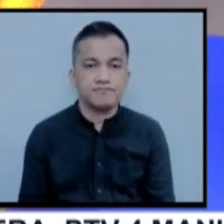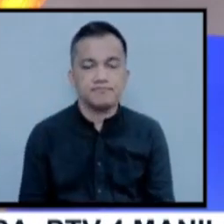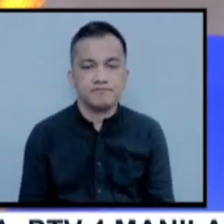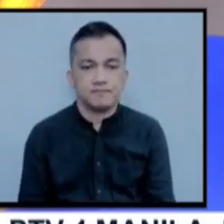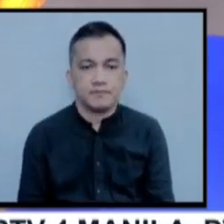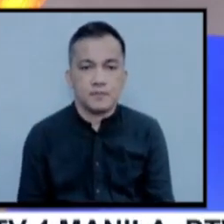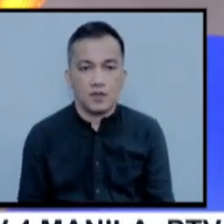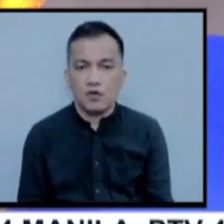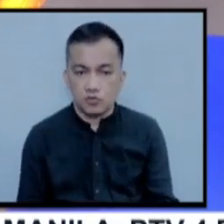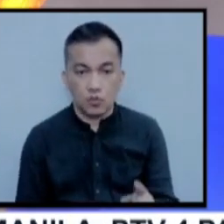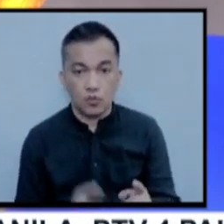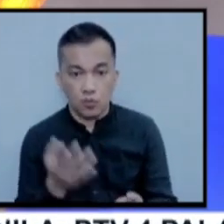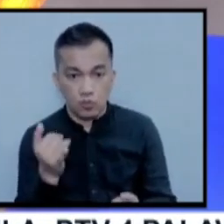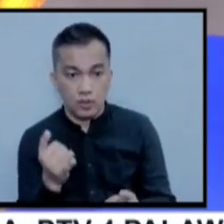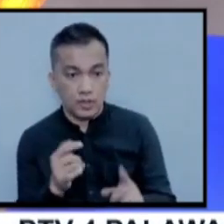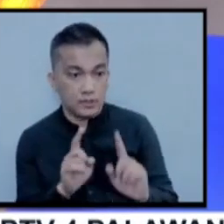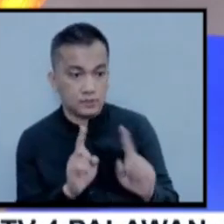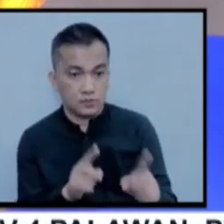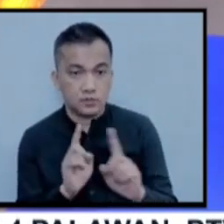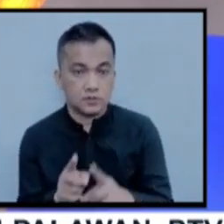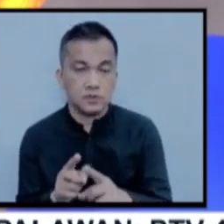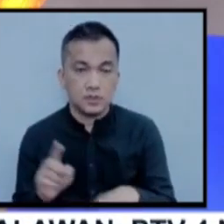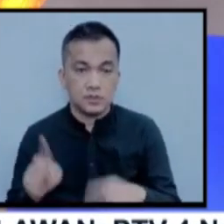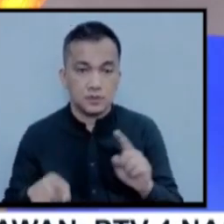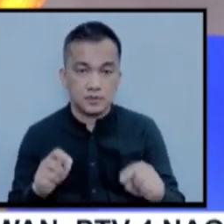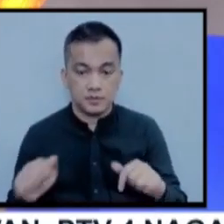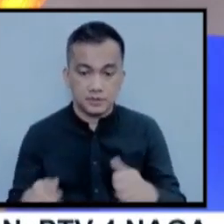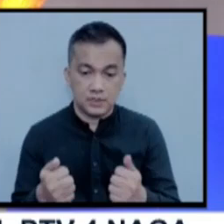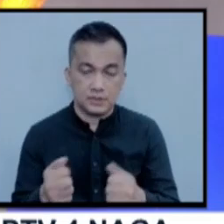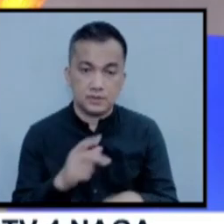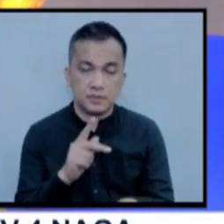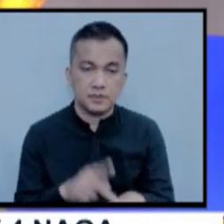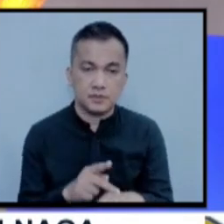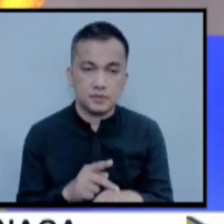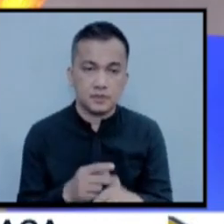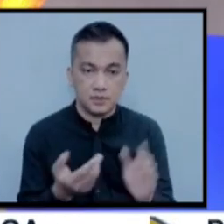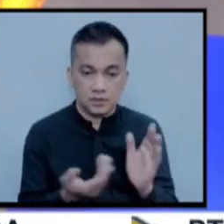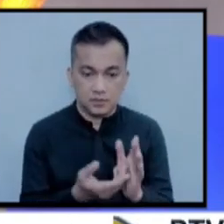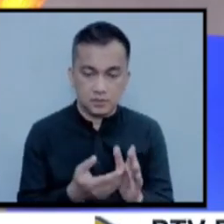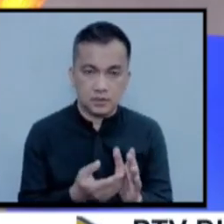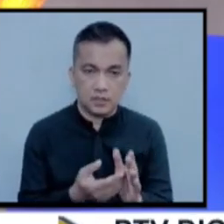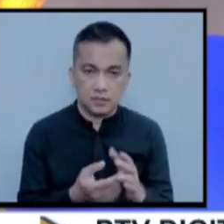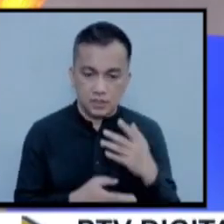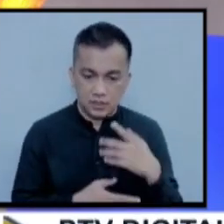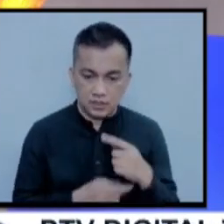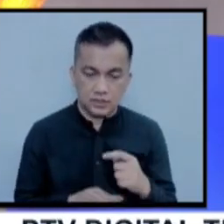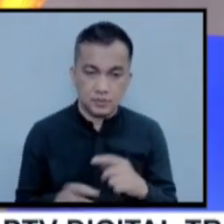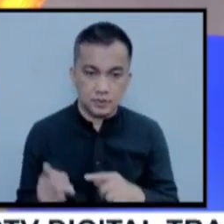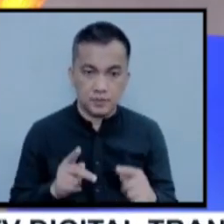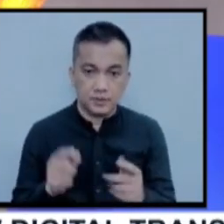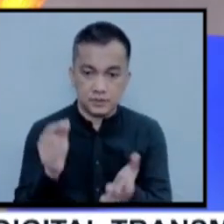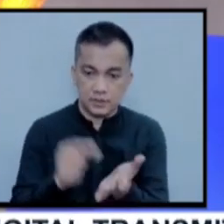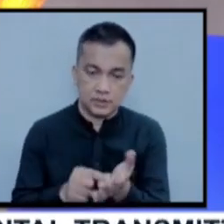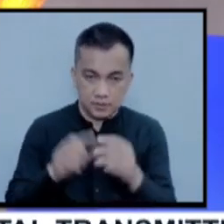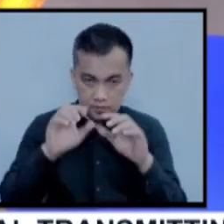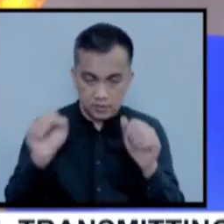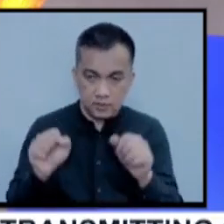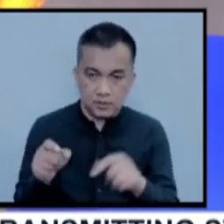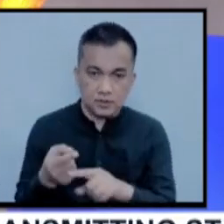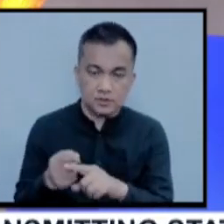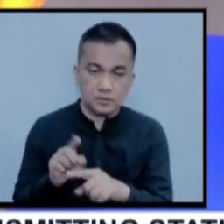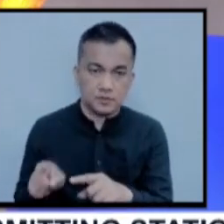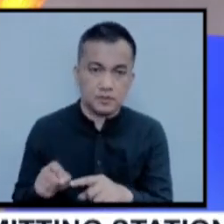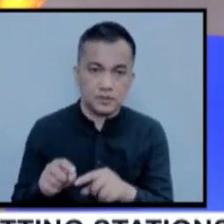para tugunan ang iba't ibang hamon ng bansa patunay diyan ang mataas na trust at performance ratings ng Pangulo batay sa panibagong